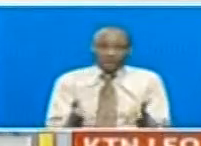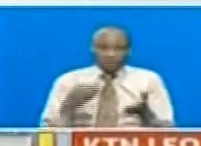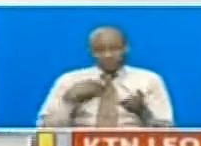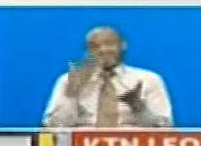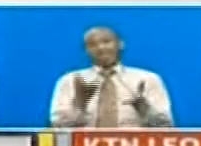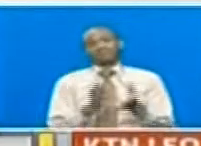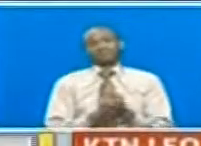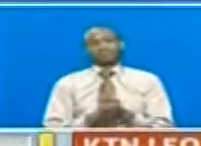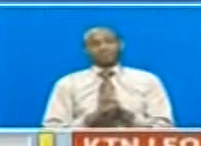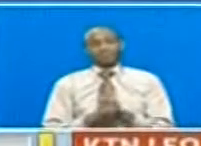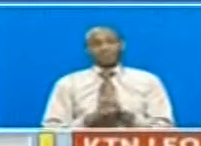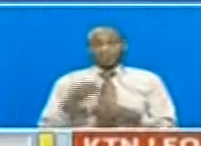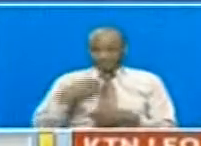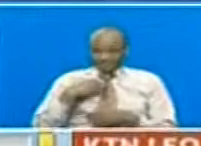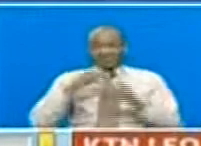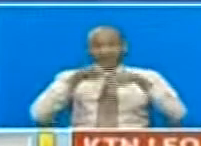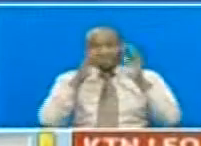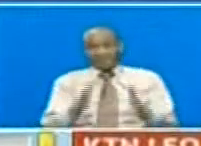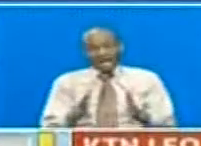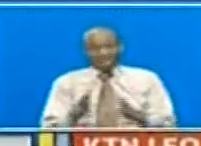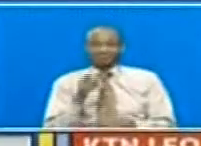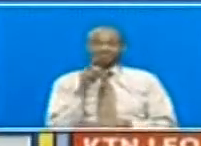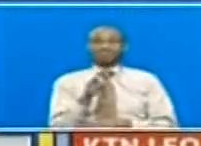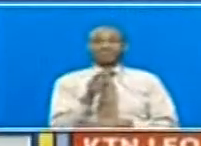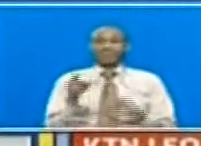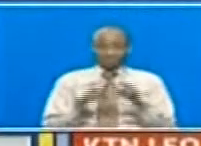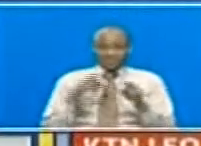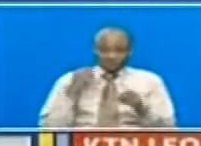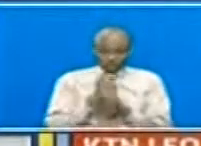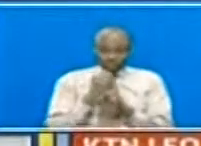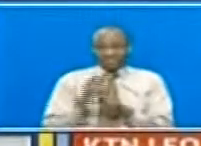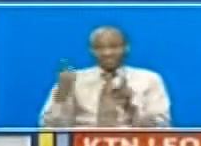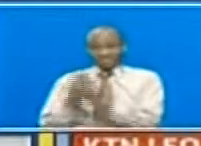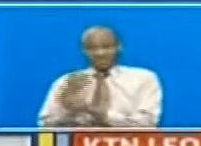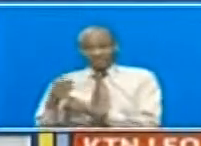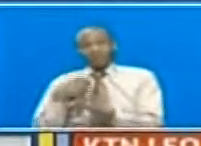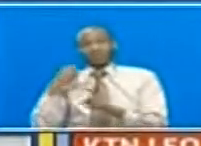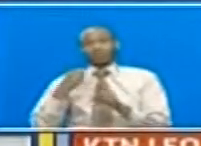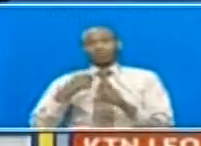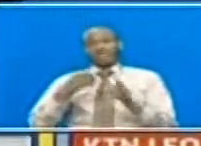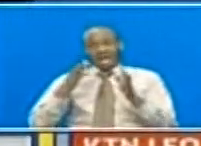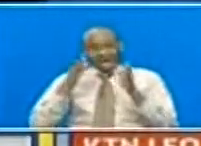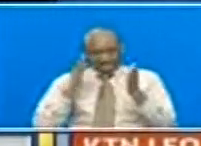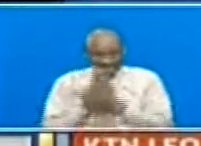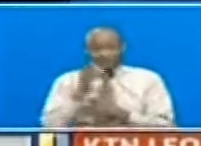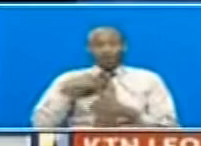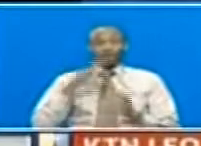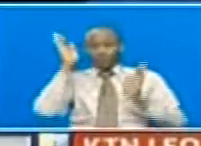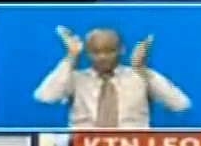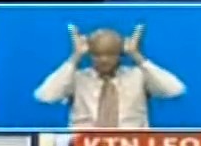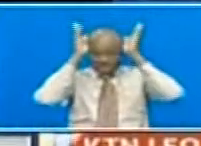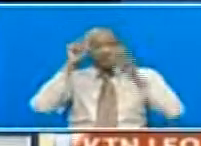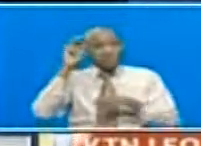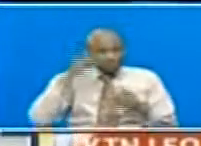bado ni mkulima wa maana na nafanya production kutetea haki za punda. Kama umesikia